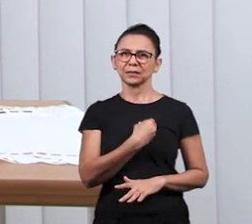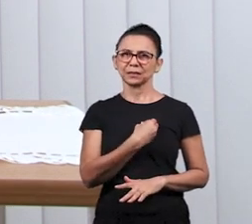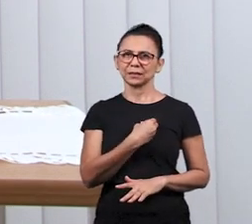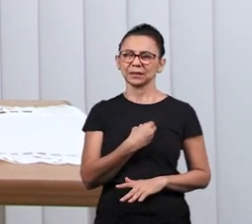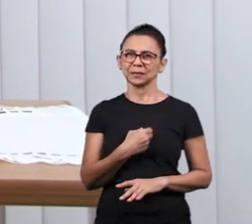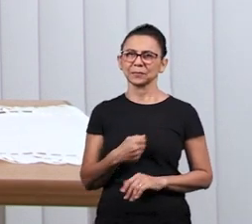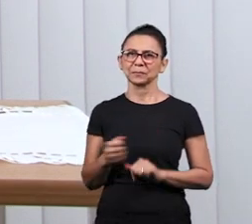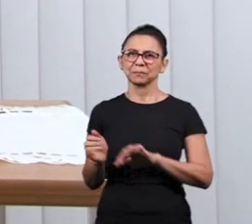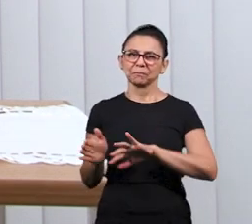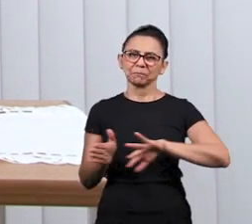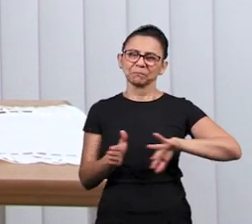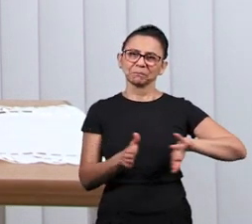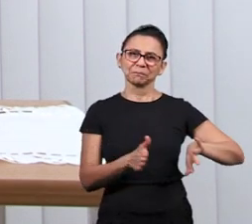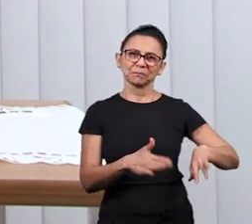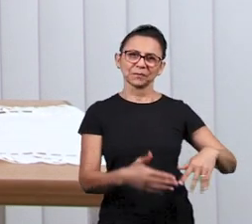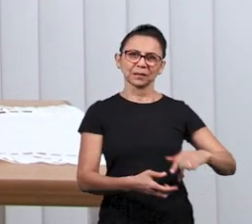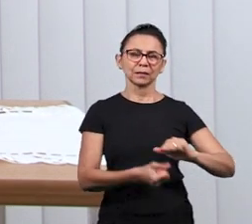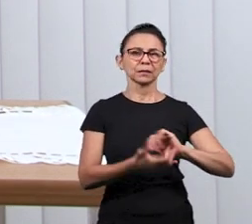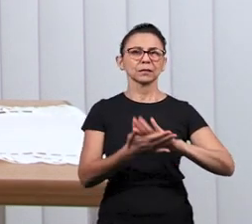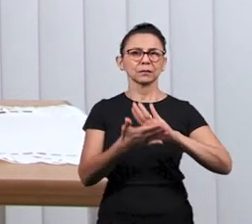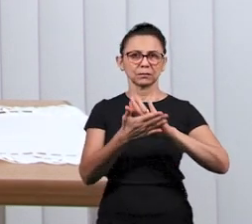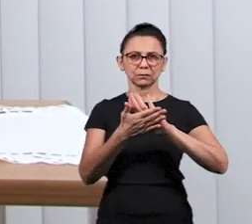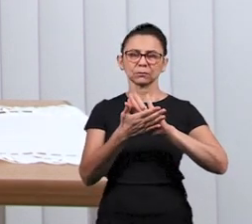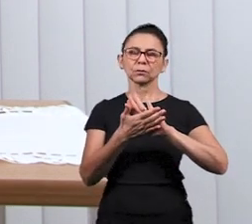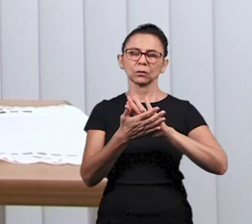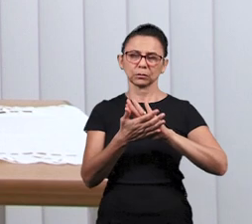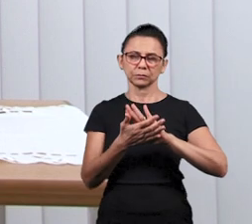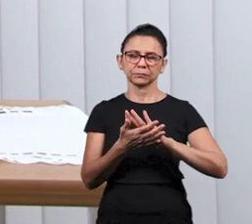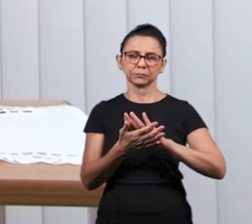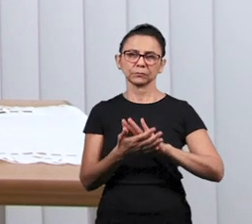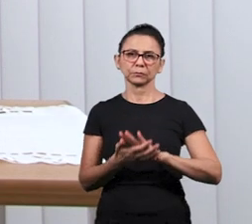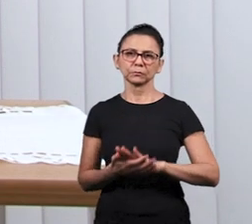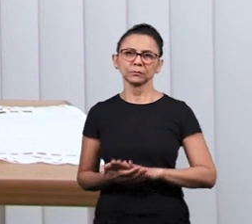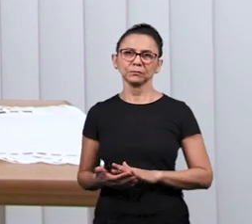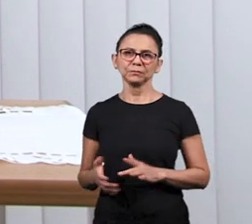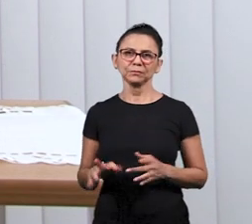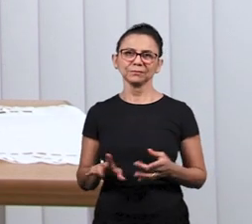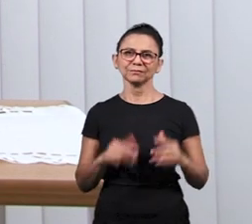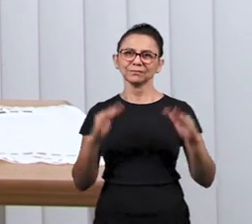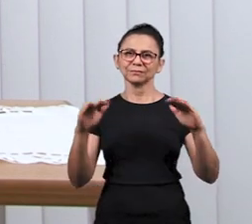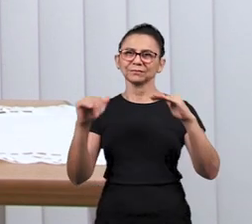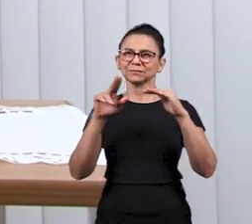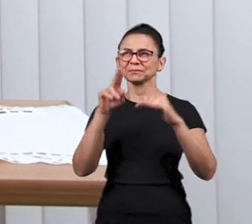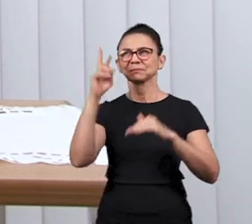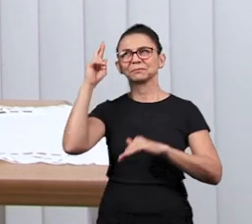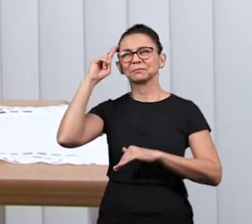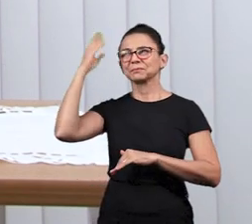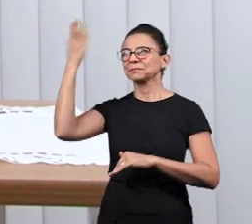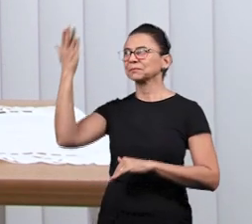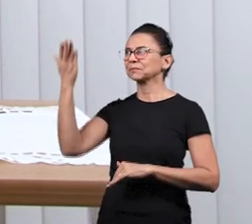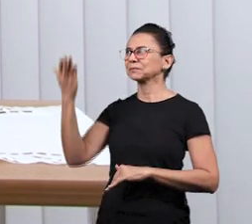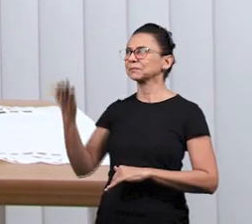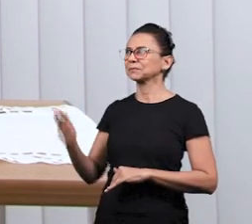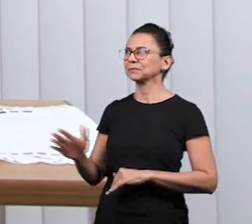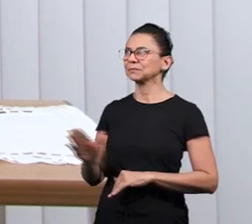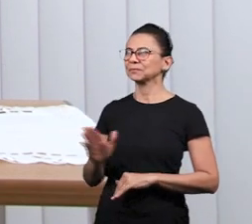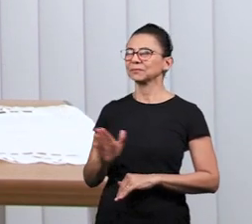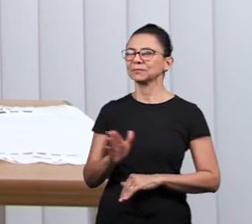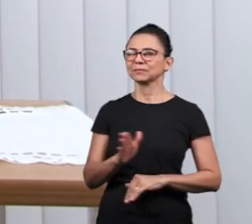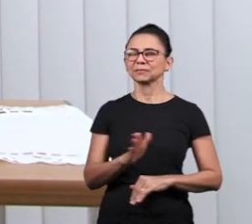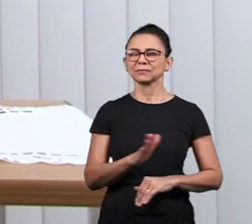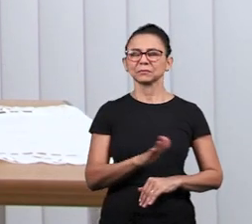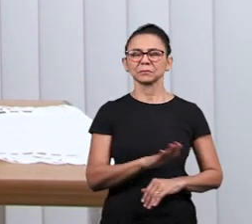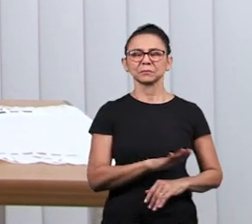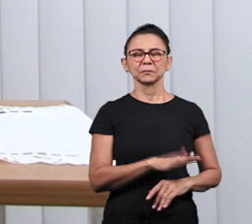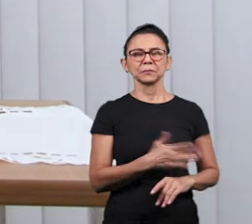Господь тебя, твою жизнь, твою семью. И мы сейчас продолжим славить этого чудного Бога,